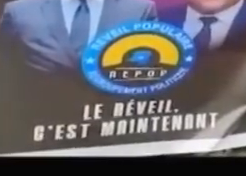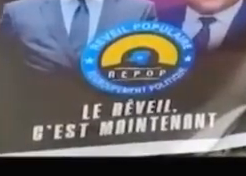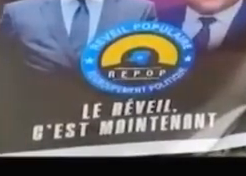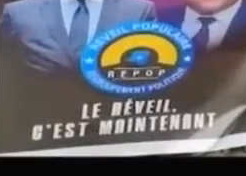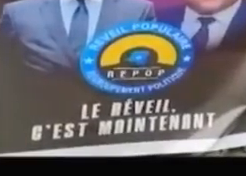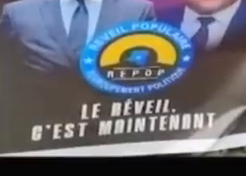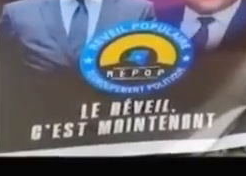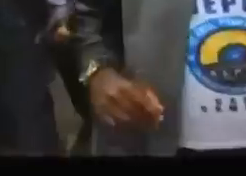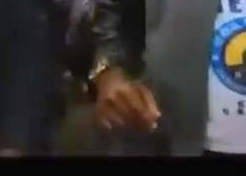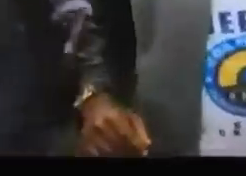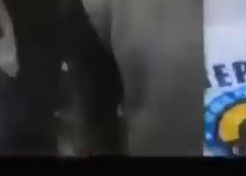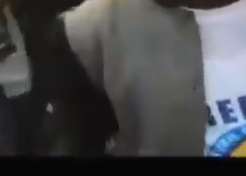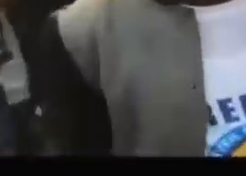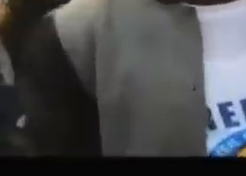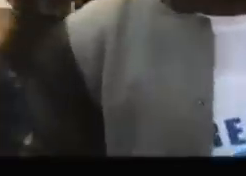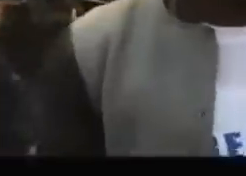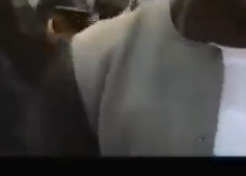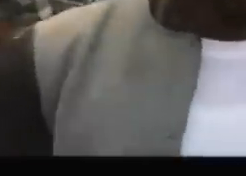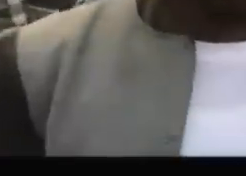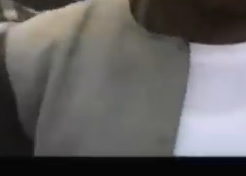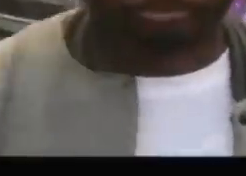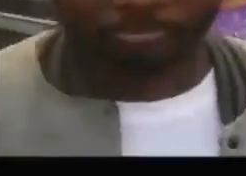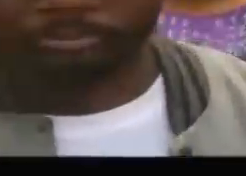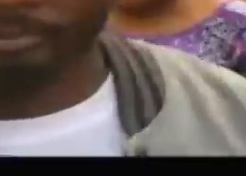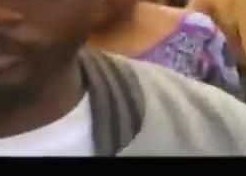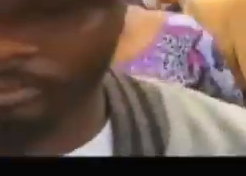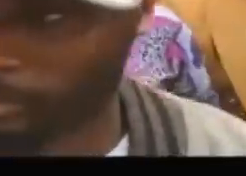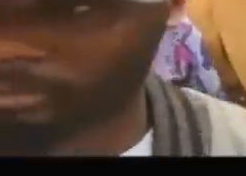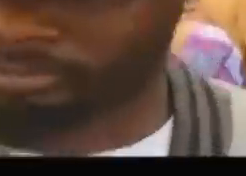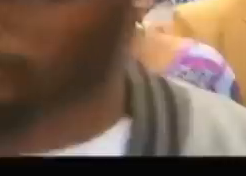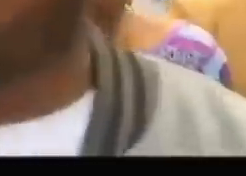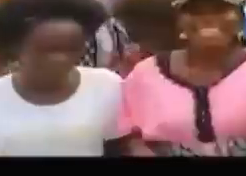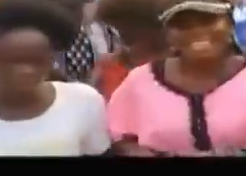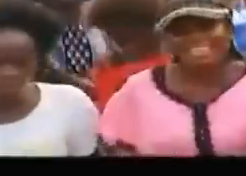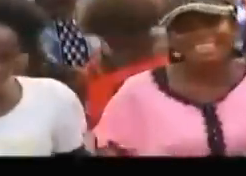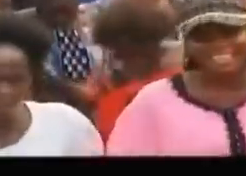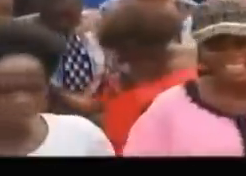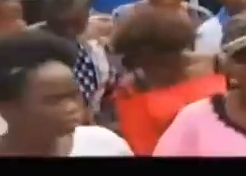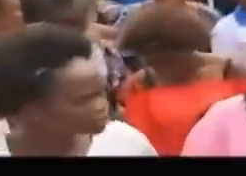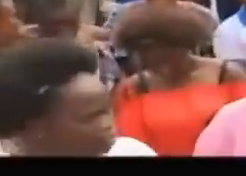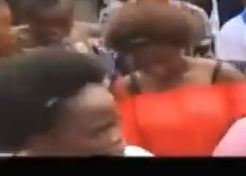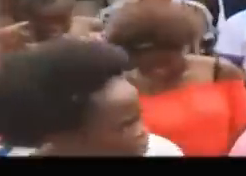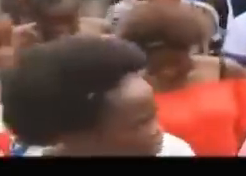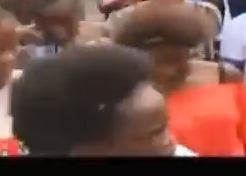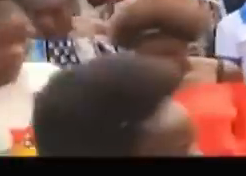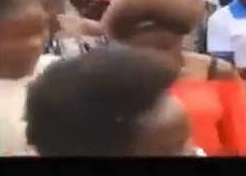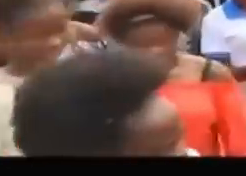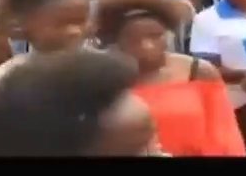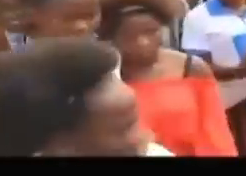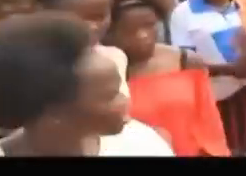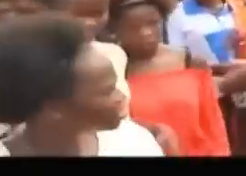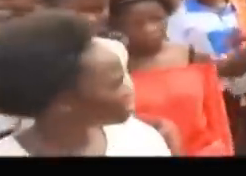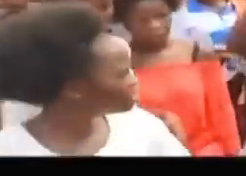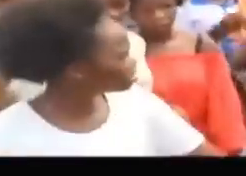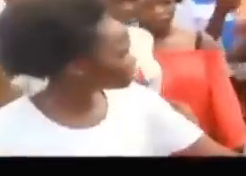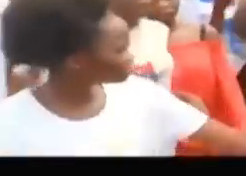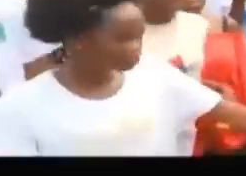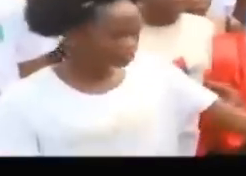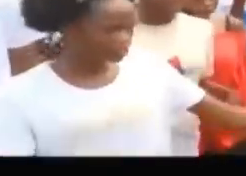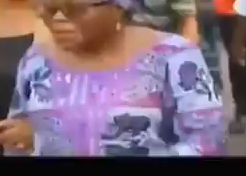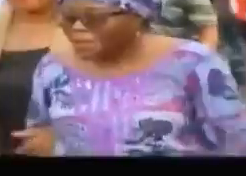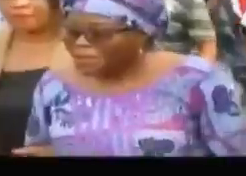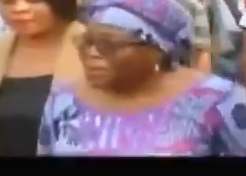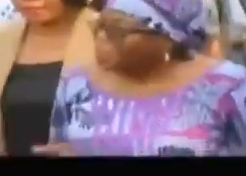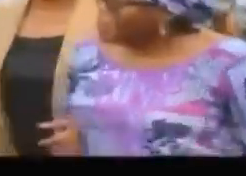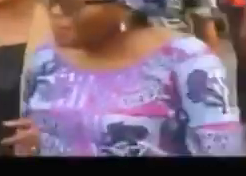l'ensemble de la population du Grand Bandundu fonde leur espoir pour l'amélioration de leurs conditions de vie. L'ambassadeur itinérant du chef de l'État, Claude Ibalanki